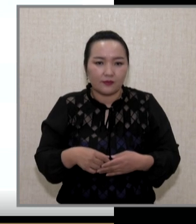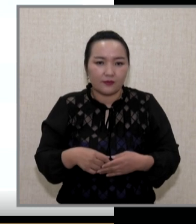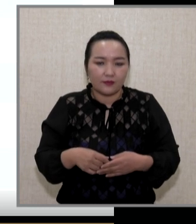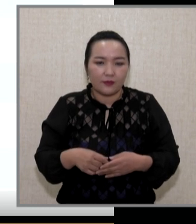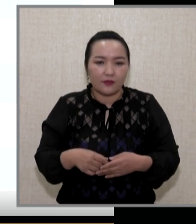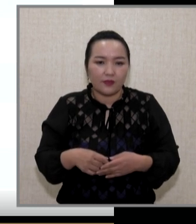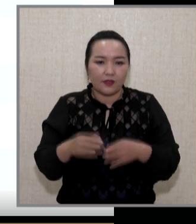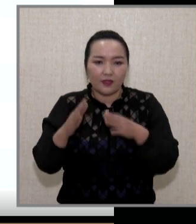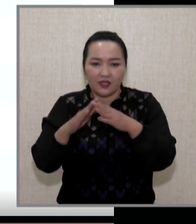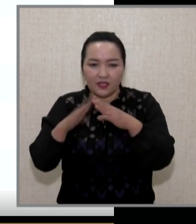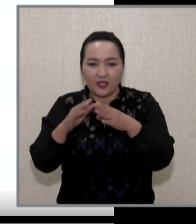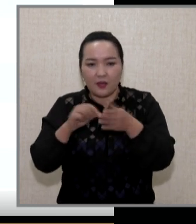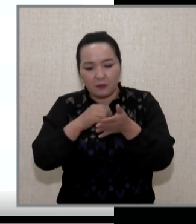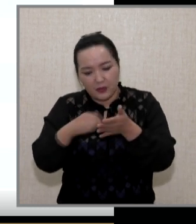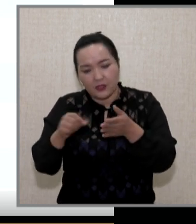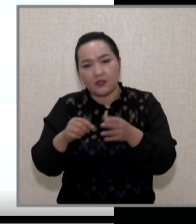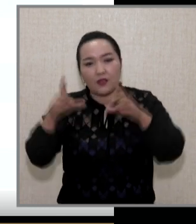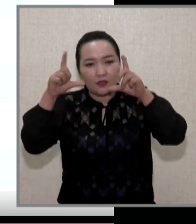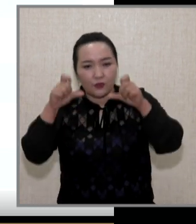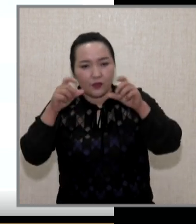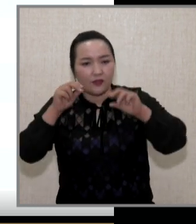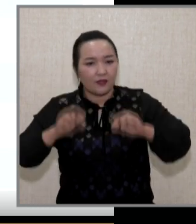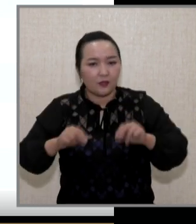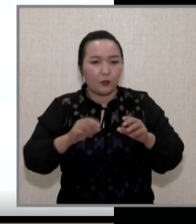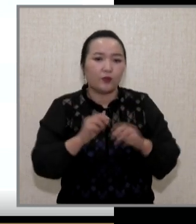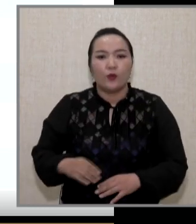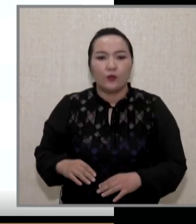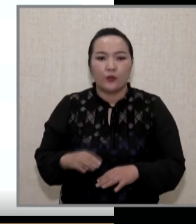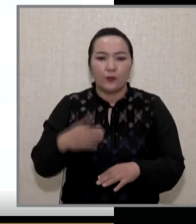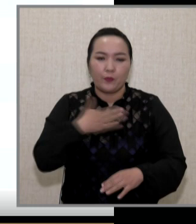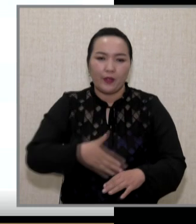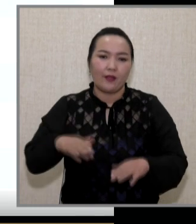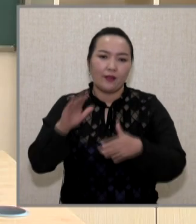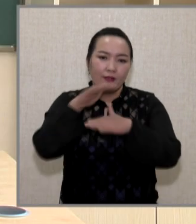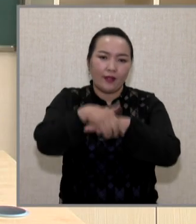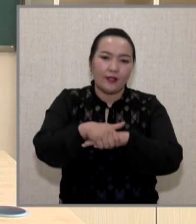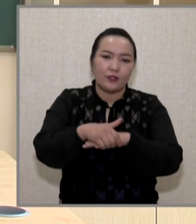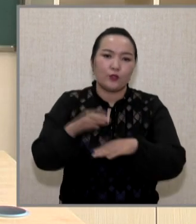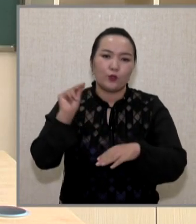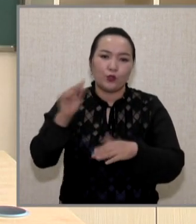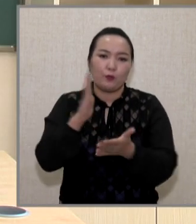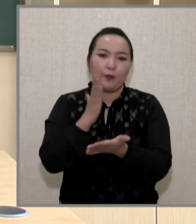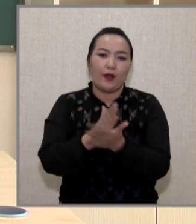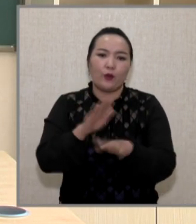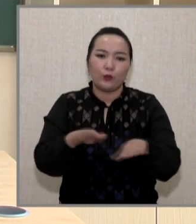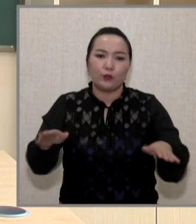бэ? Тэгээ зөв хэрэглээ нь юу вэ гэдгийг бас хүснэгтэн нөхөж бичээрэй. Өнөөдрийн хичээл энд хүрээд